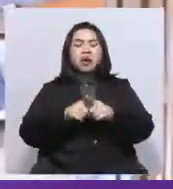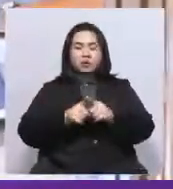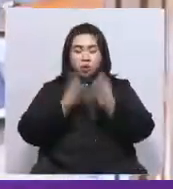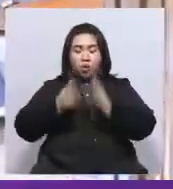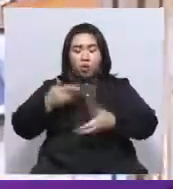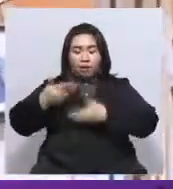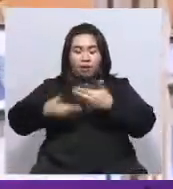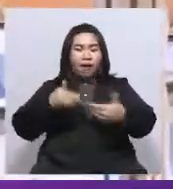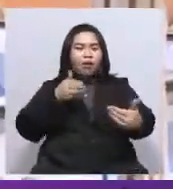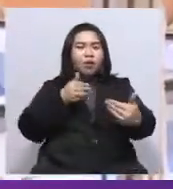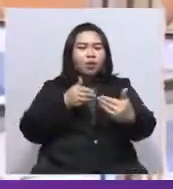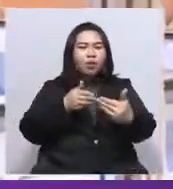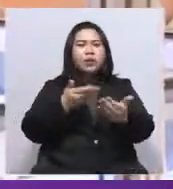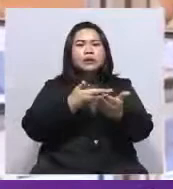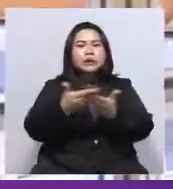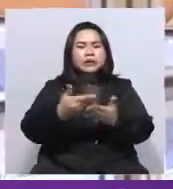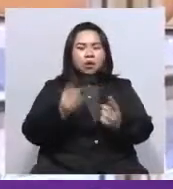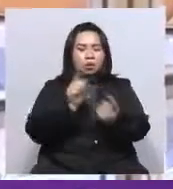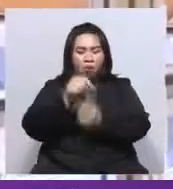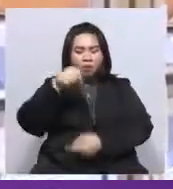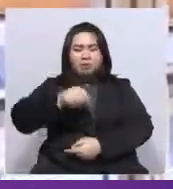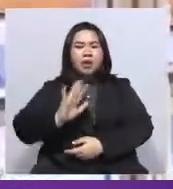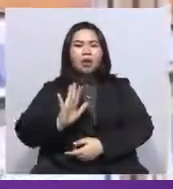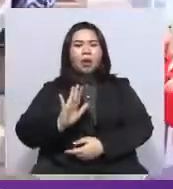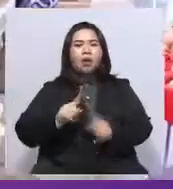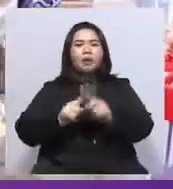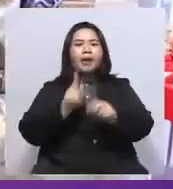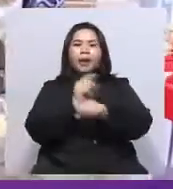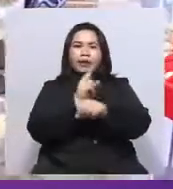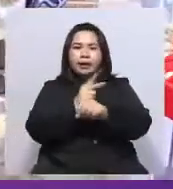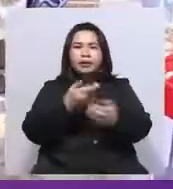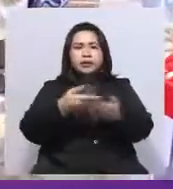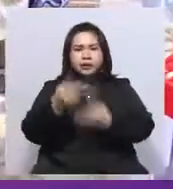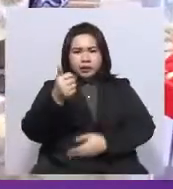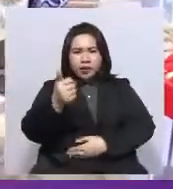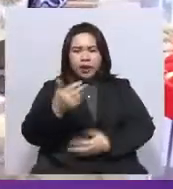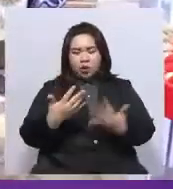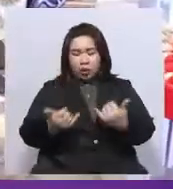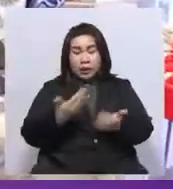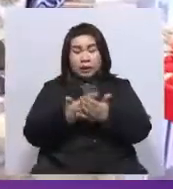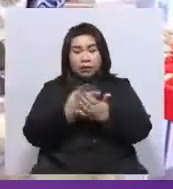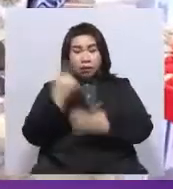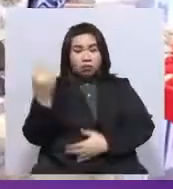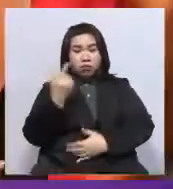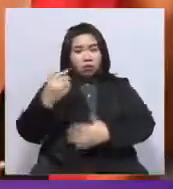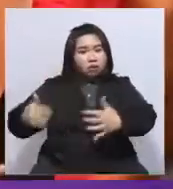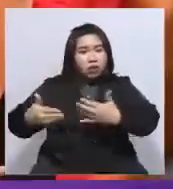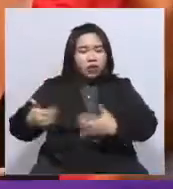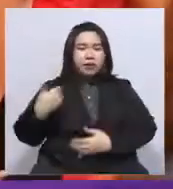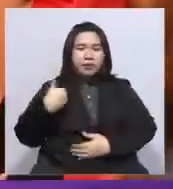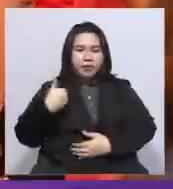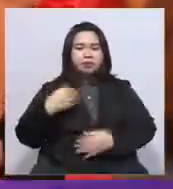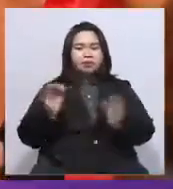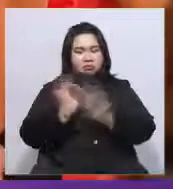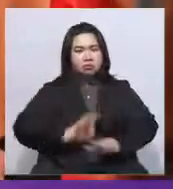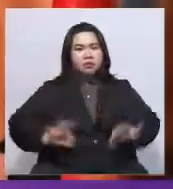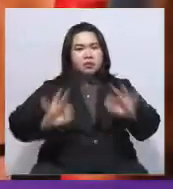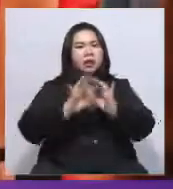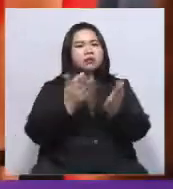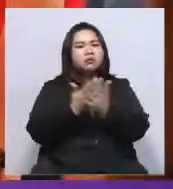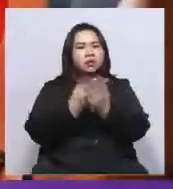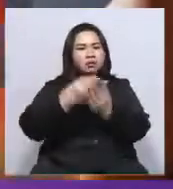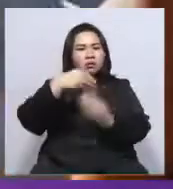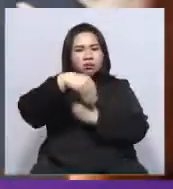ามารถเจอกันโดยไม่ต้องมาใช้สถานที่อย่างนี้เพราะรายได้จากนักท่องเที่ยวเรามีเป็นจำนวนมากอย่าลืมว่าเสาหลักประการหนึ่งในการค้ำประเทศเนี่ยเศ